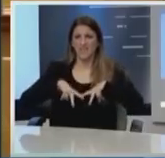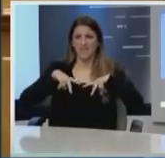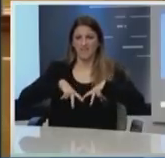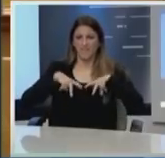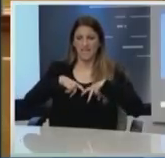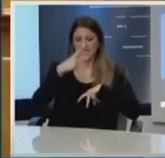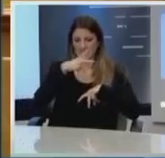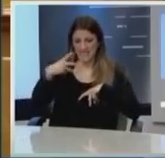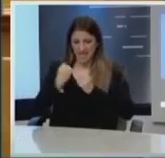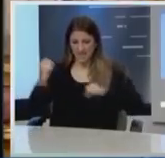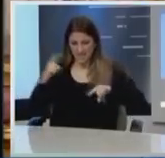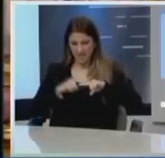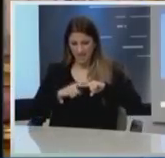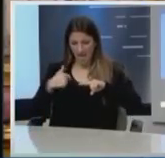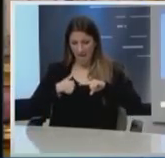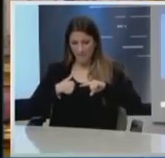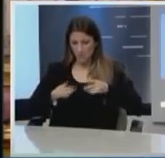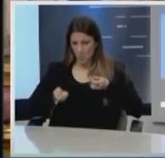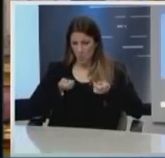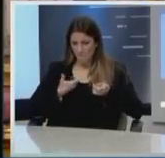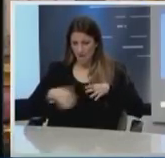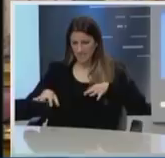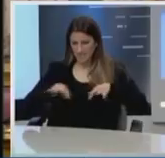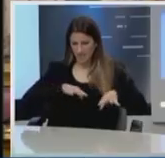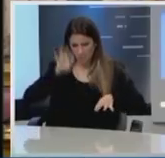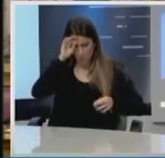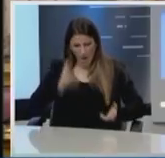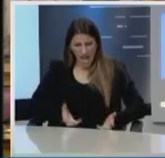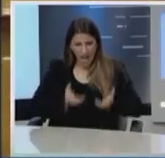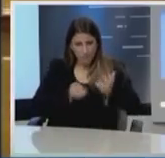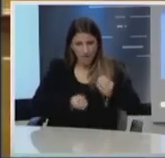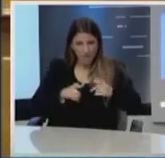πρόεδρε, τα χτίσανε. Ποια είναι τα εμπλεκόμενα πρόσωπα?